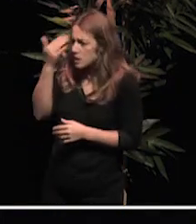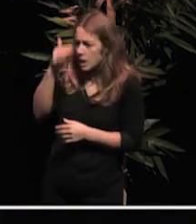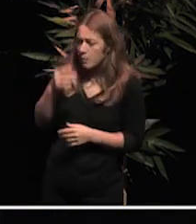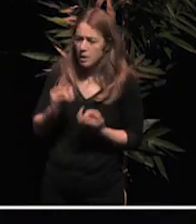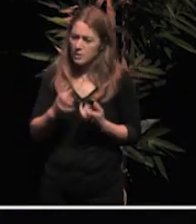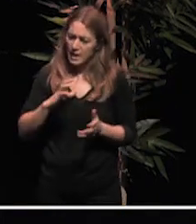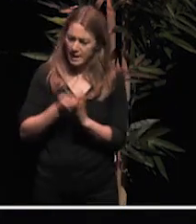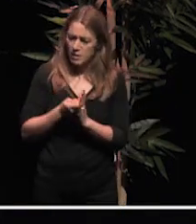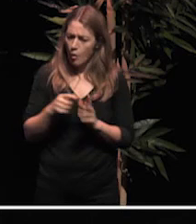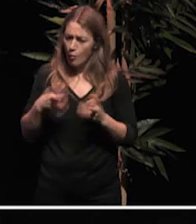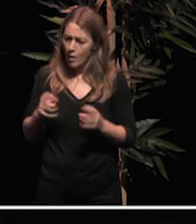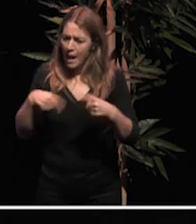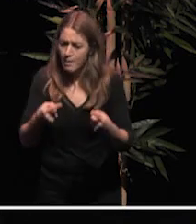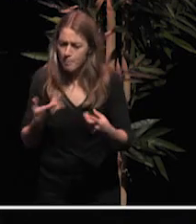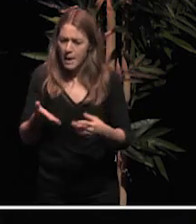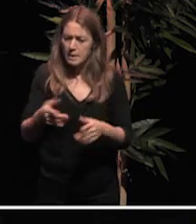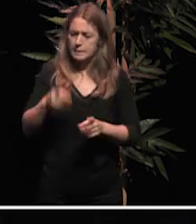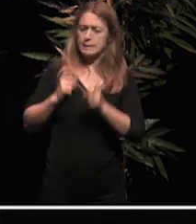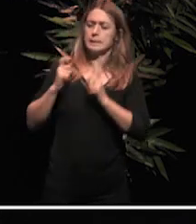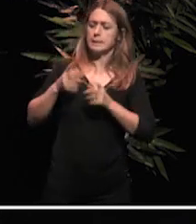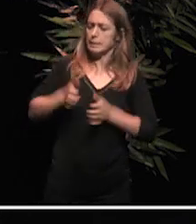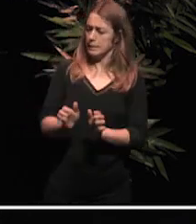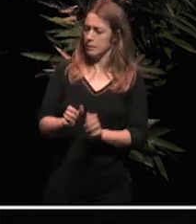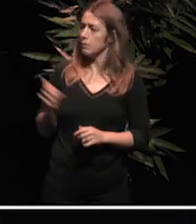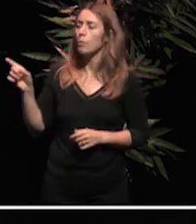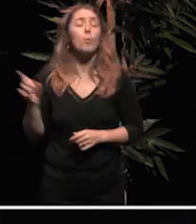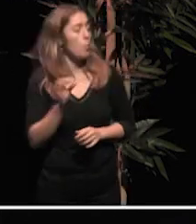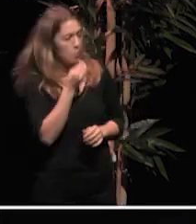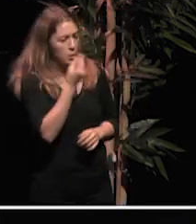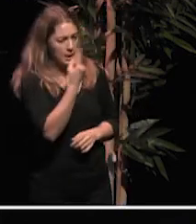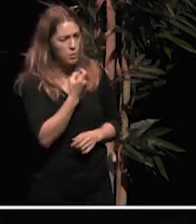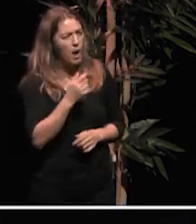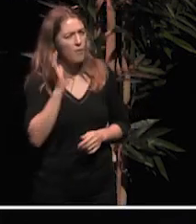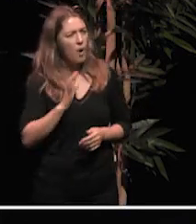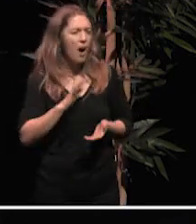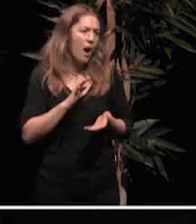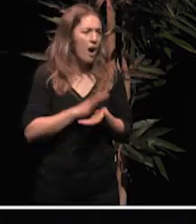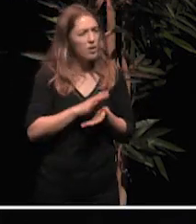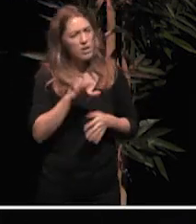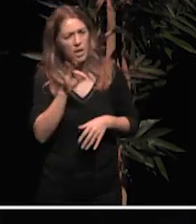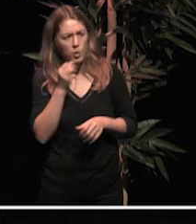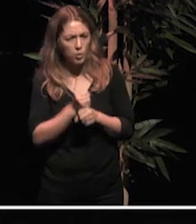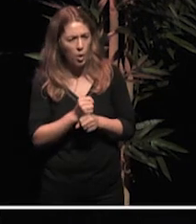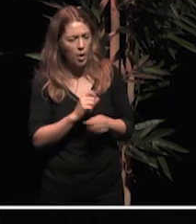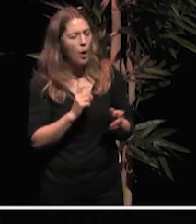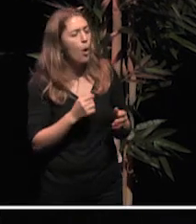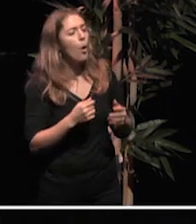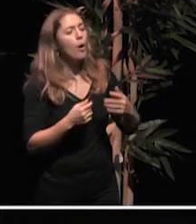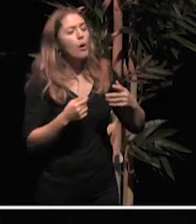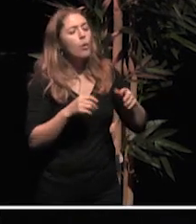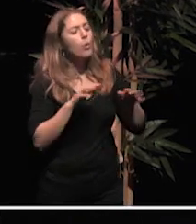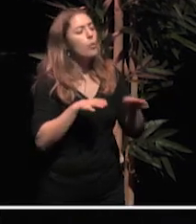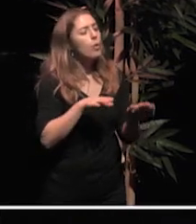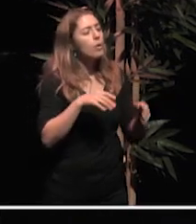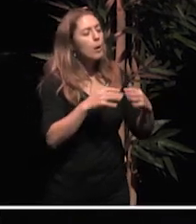pas ». Alors, c'est marrant que vous posiez cette question, parce que ça m'est vraiment arrivé, ça. Quand j'avais une cinquantaine d'années, en surf, on regardait la plage de Parlementia, pour